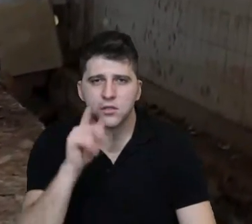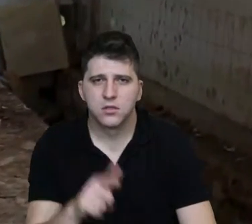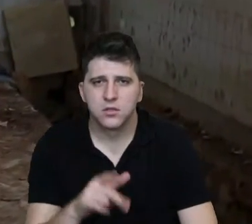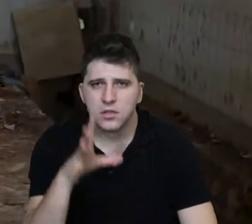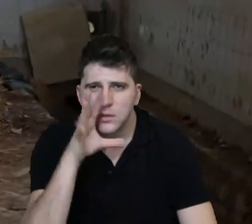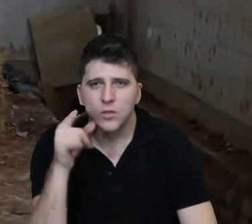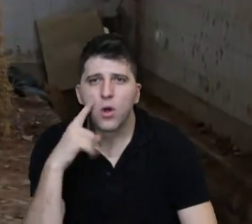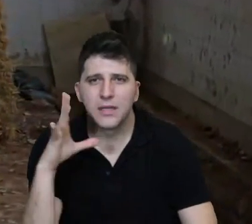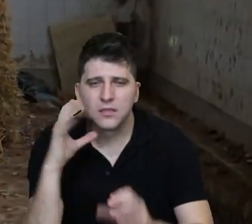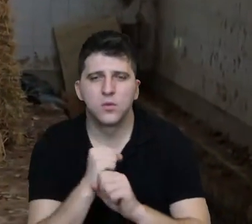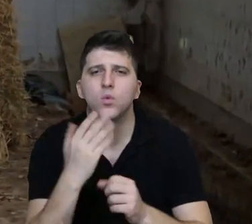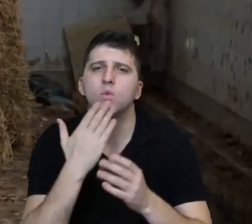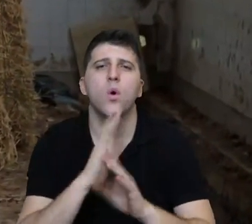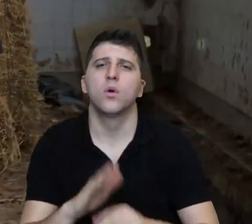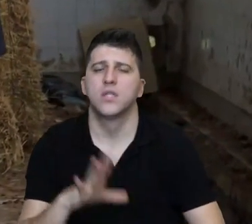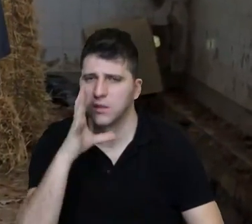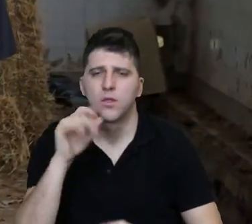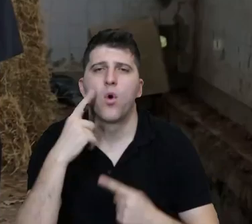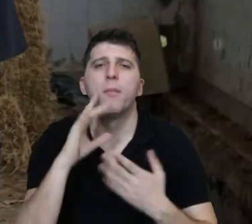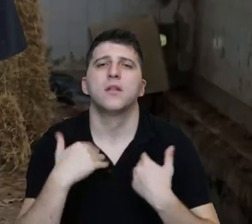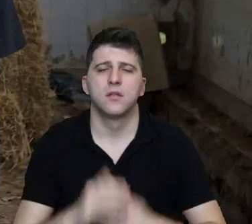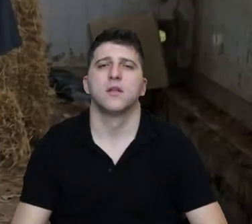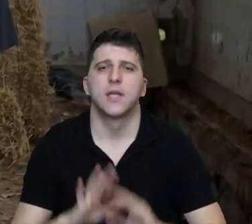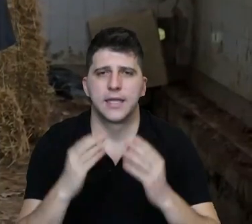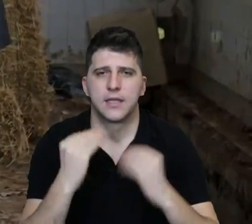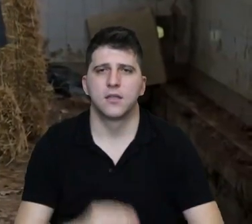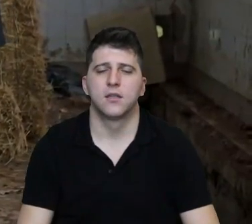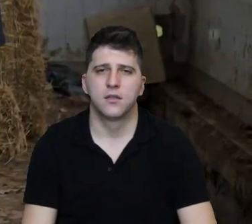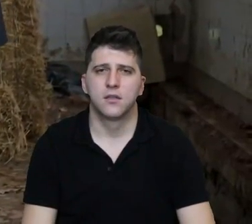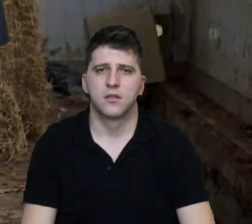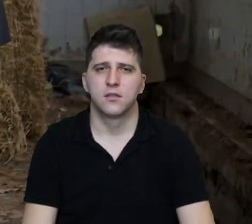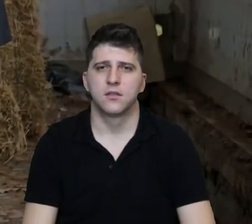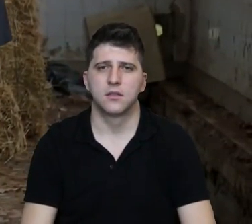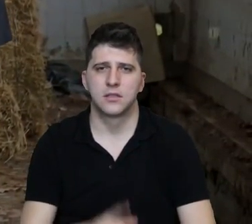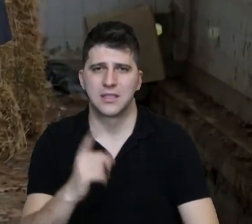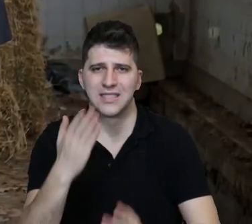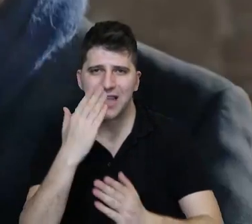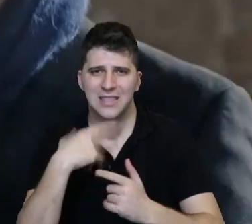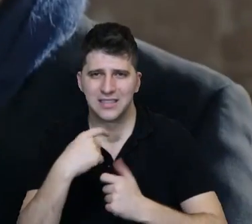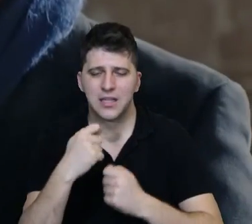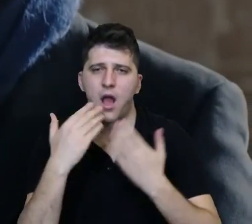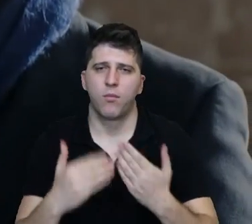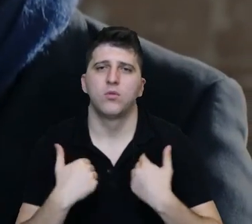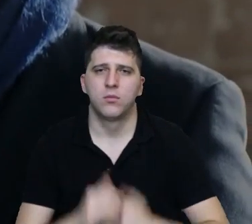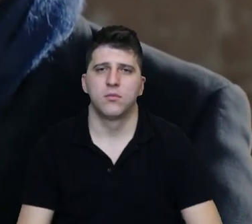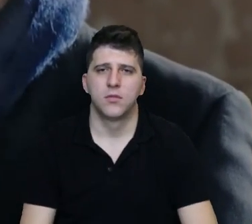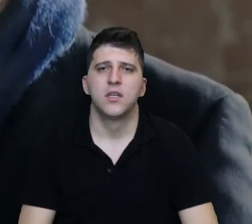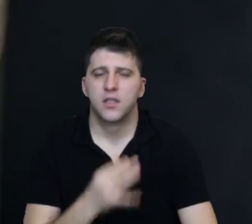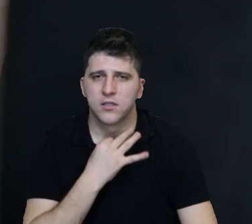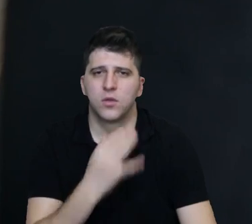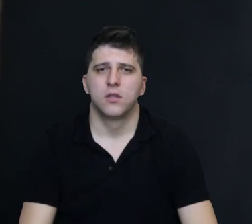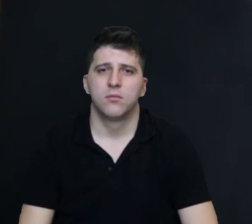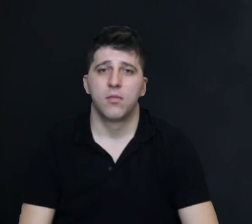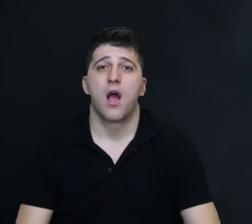Kimseyi görmedin değil mi? Ha, yok yok. Kimseyi görmedim. Heh, iyi. Sana ders vermeyi kabul ediyorum. Teşekkür